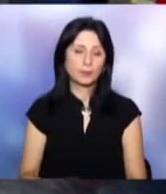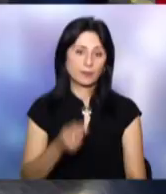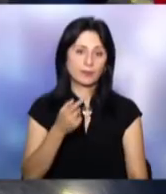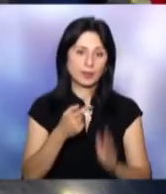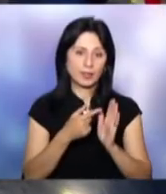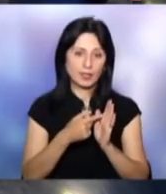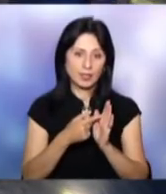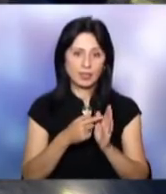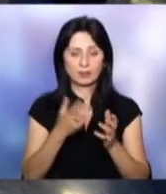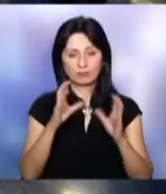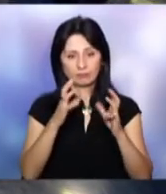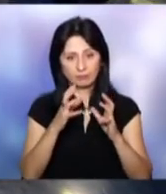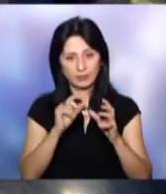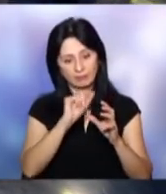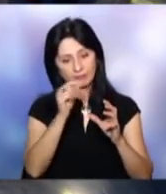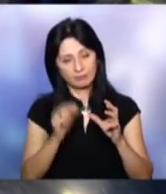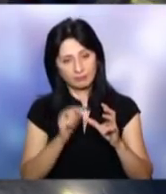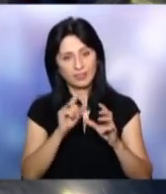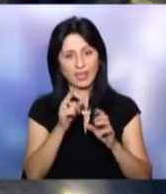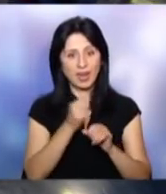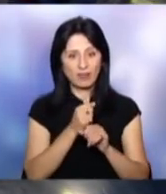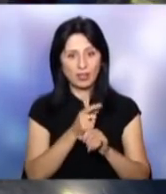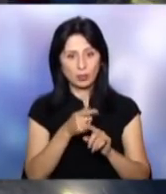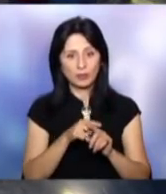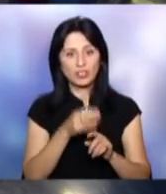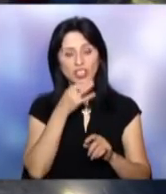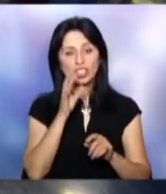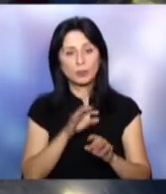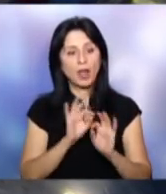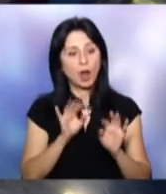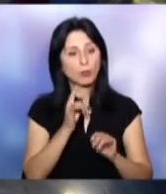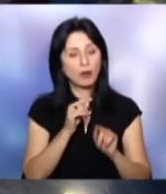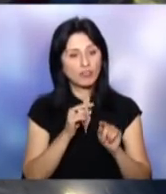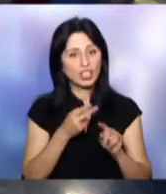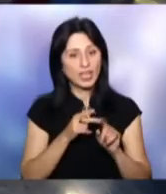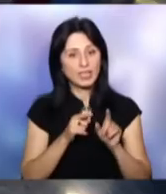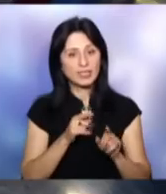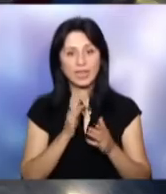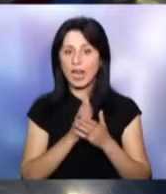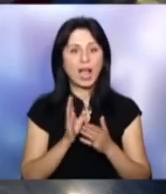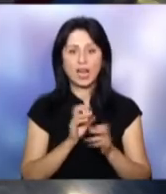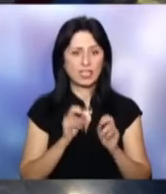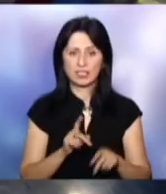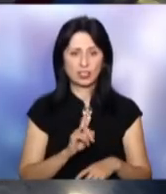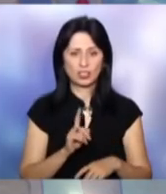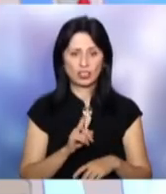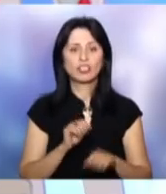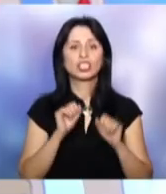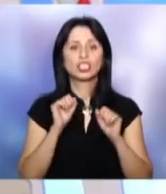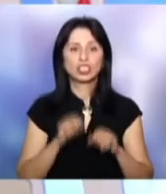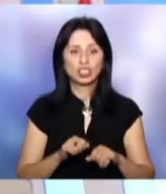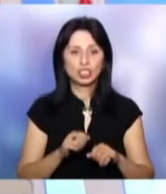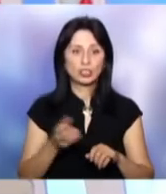დავახატოთ, სახელი დავწეროთ, ვიცი კითხვა და ასე შემდეგ. შემდეგ ავუხსნათ ბავშვს, რომ ეს სულაც არ არის საშიში, იმიტომ რომ